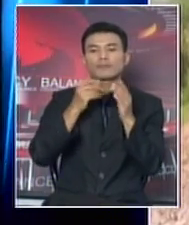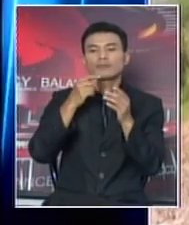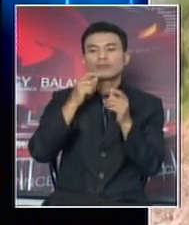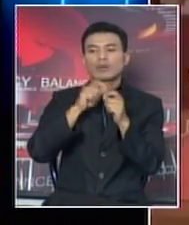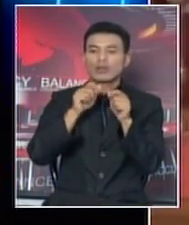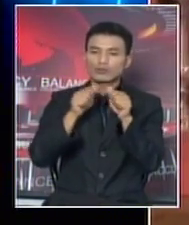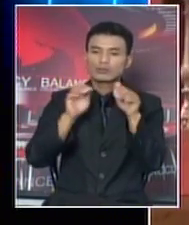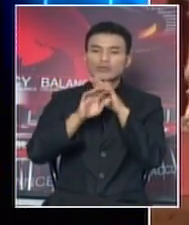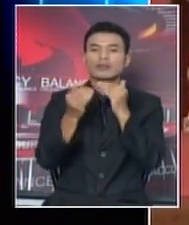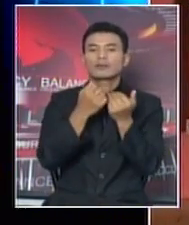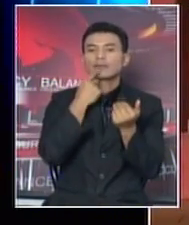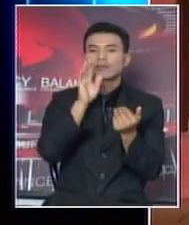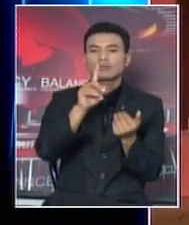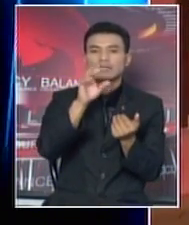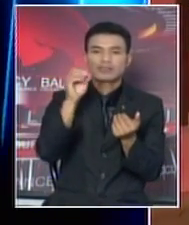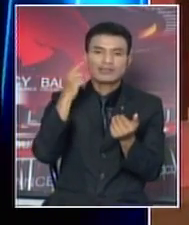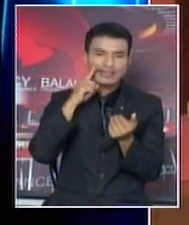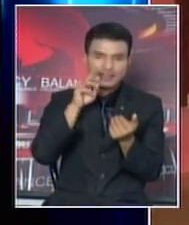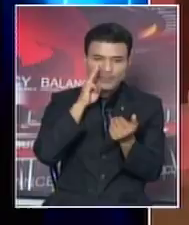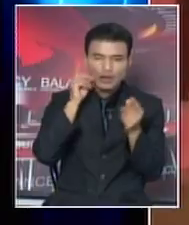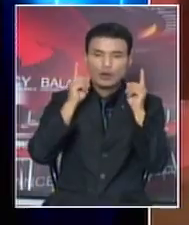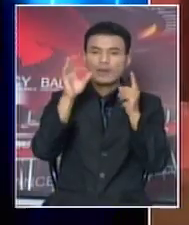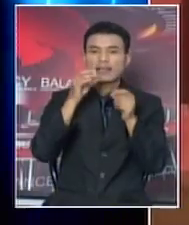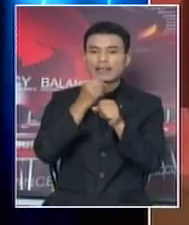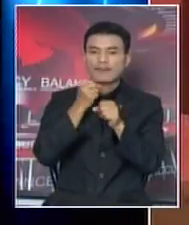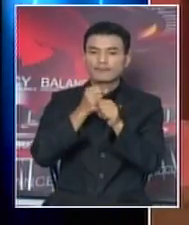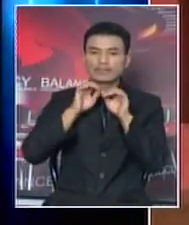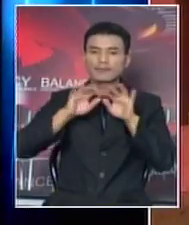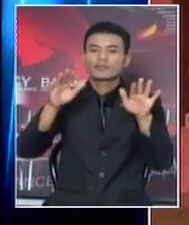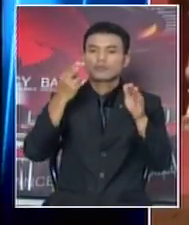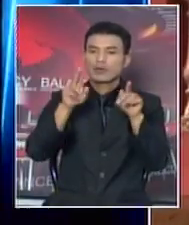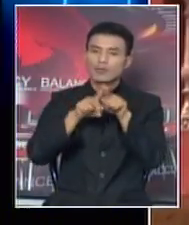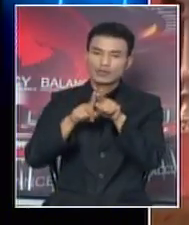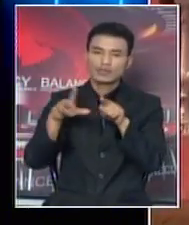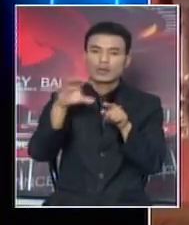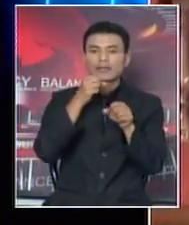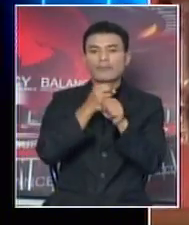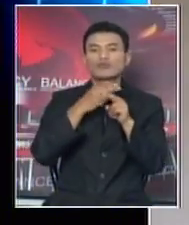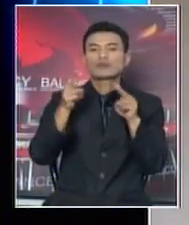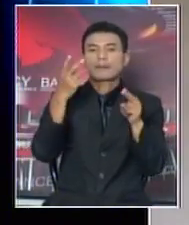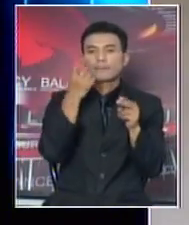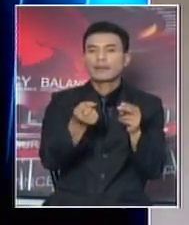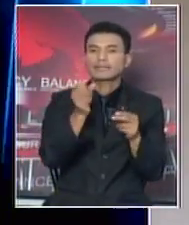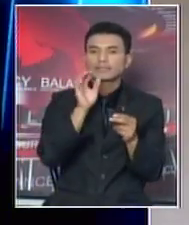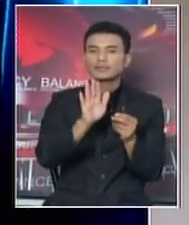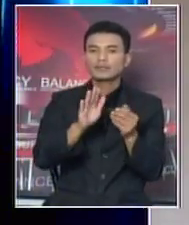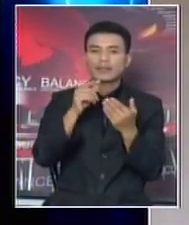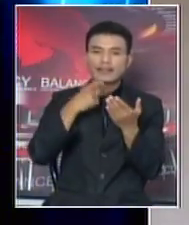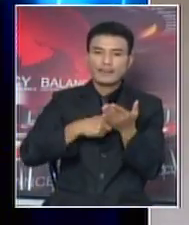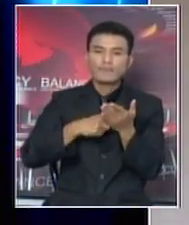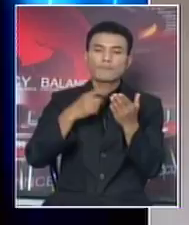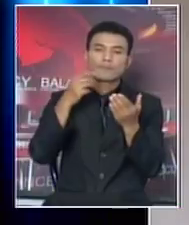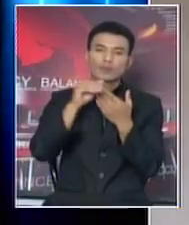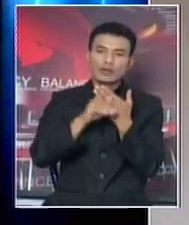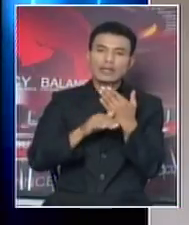नगरपालिकाले जनाएको छ। 100 दिनमा जिरी नगरपालिकाले गरेका कामहरू सार्वजनिक गरे पनि यी सबै कामहरू पुरा हुन बाँकी छन्, प्रक्रियाहरू मात्र अघि